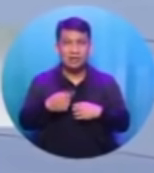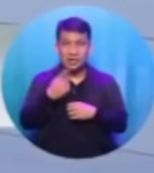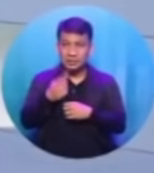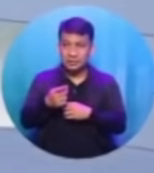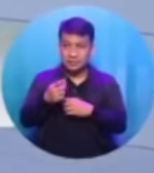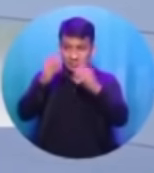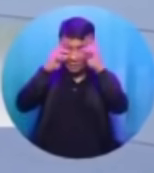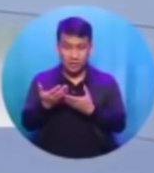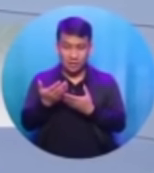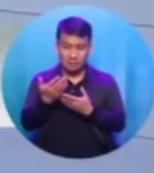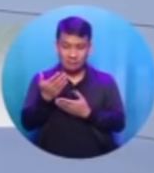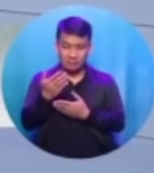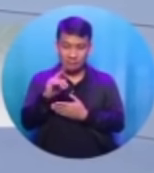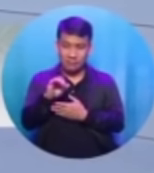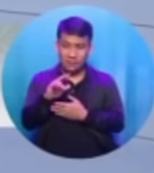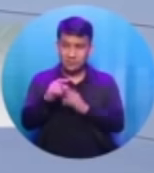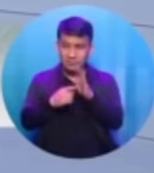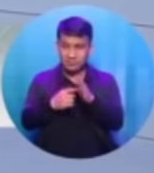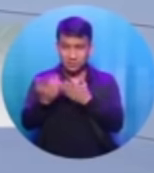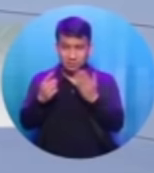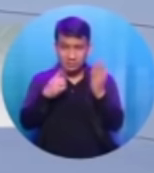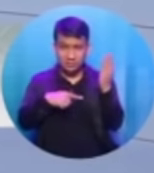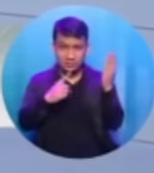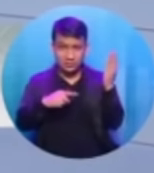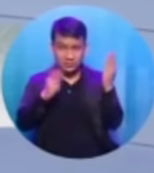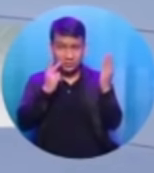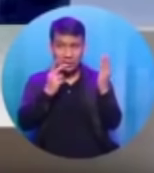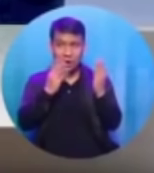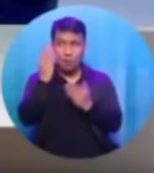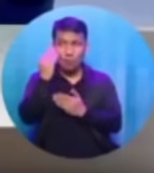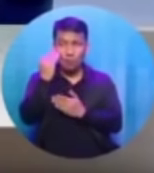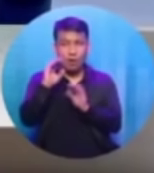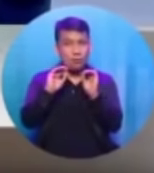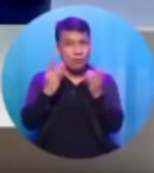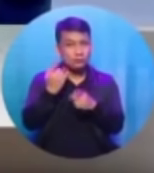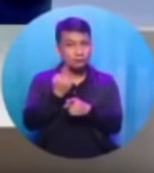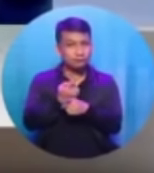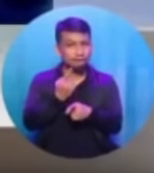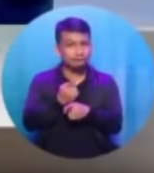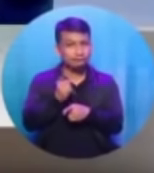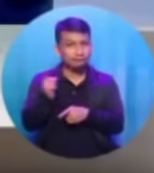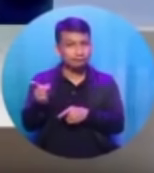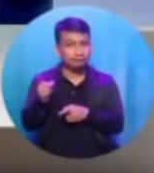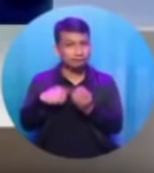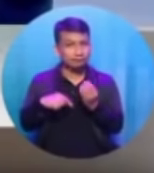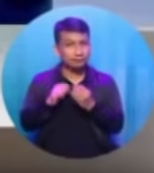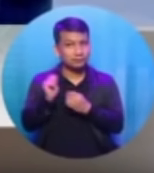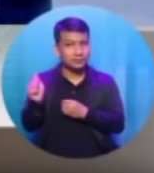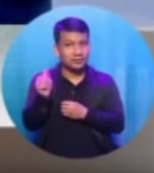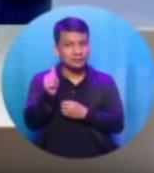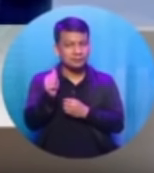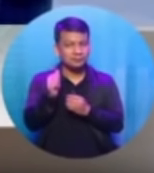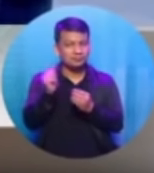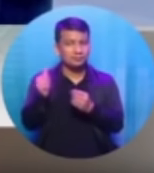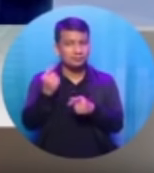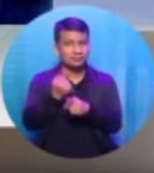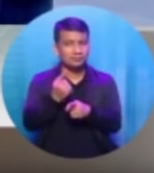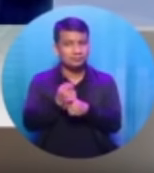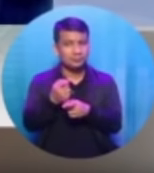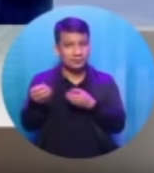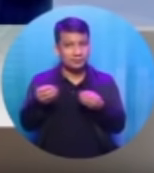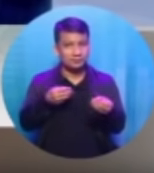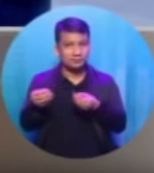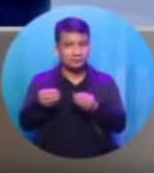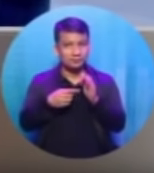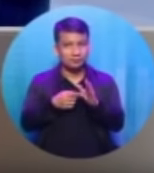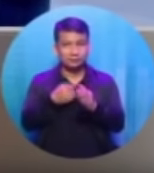saka yung fire department. At kayo po i-inspeksyonin dahil wala po sa tama yung inyo pong pagpapatakbo ng inyo